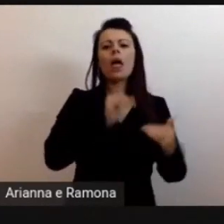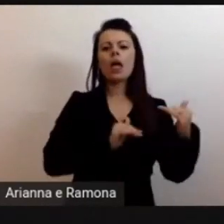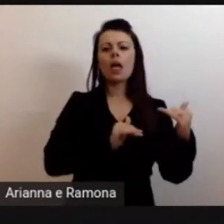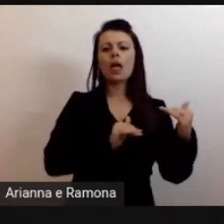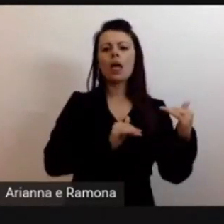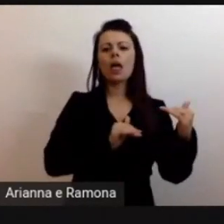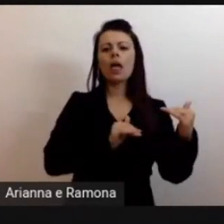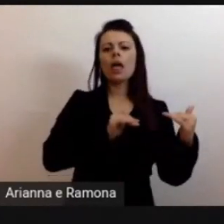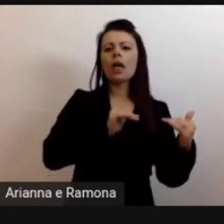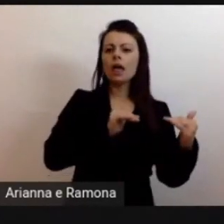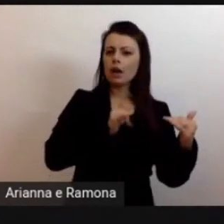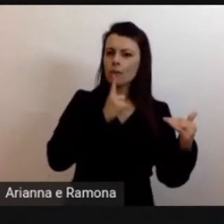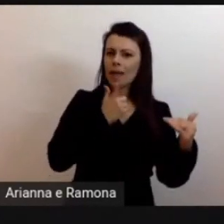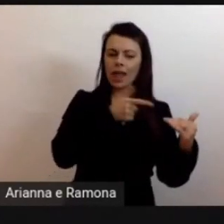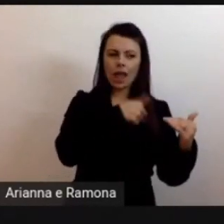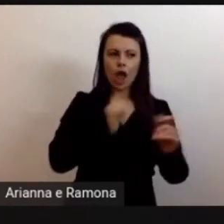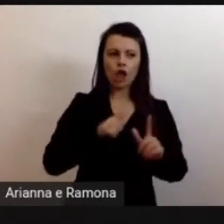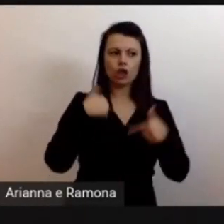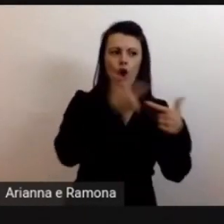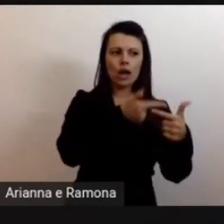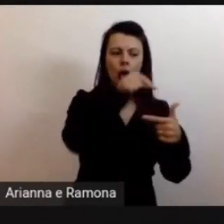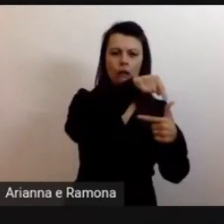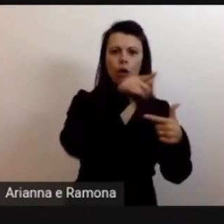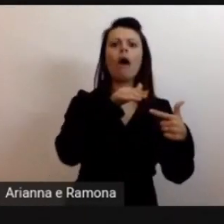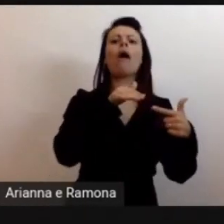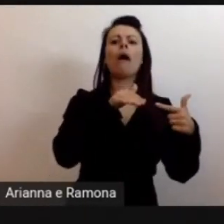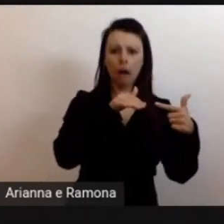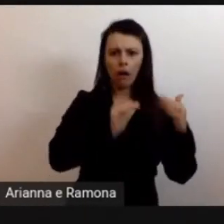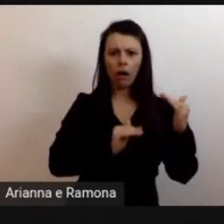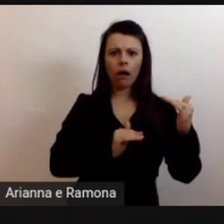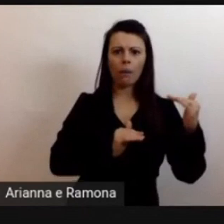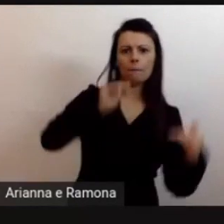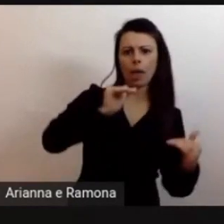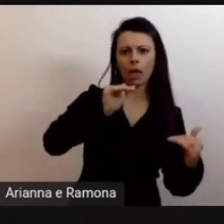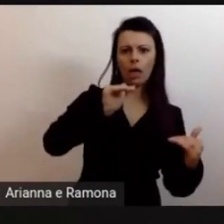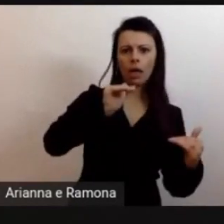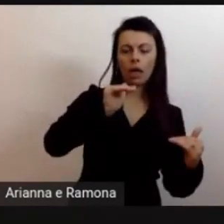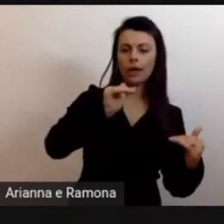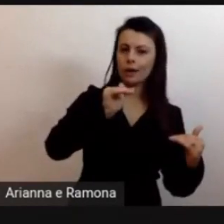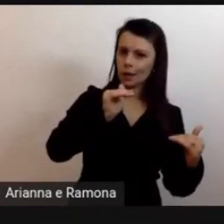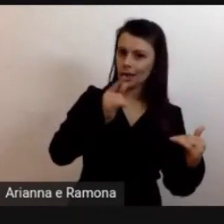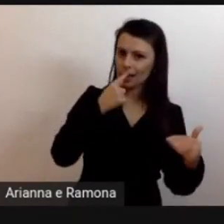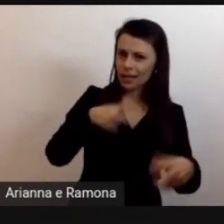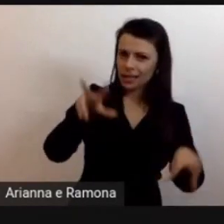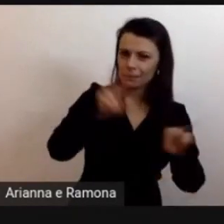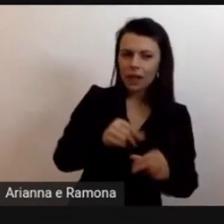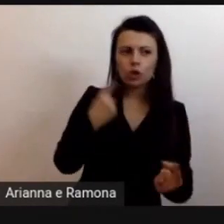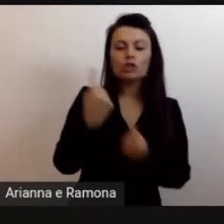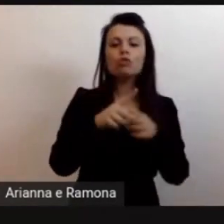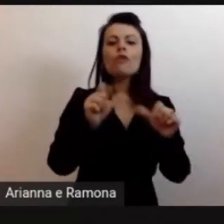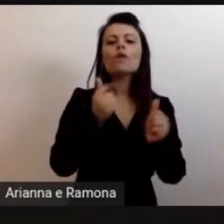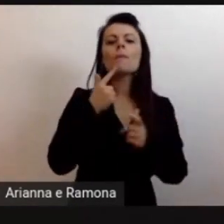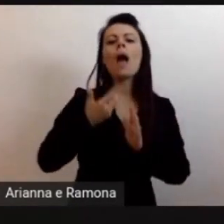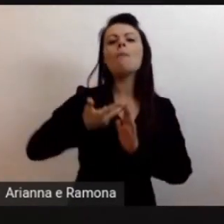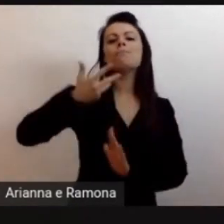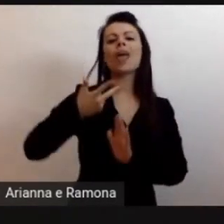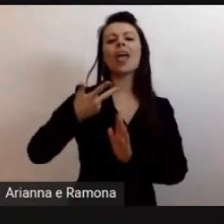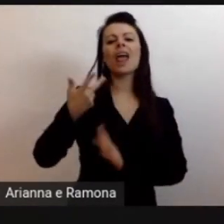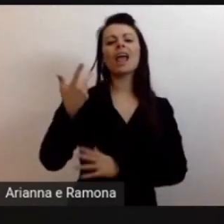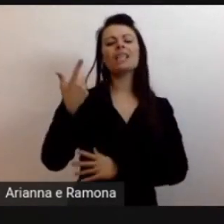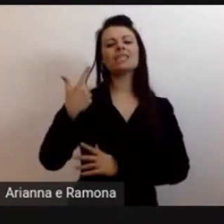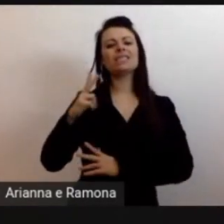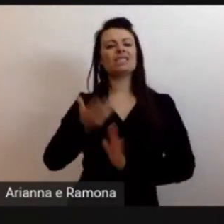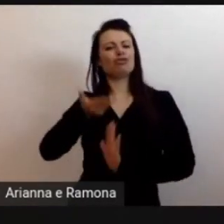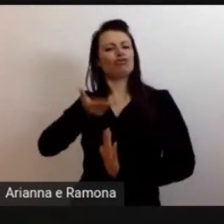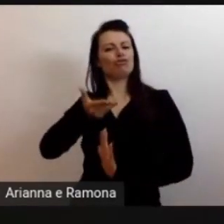a chi dia ronaldo che questo soggetto in questione di prestigio non economiche anche perché i beni che